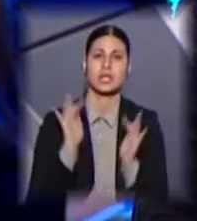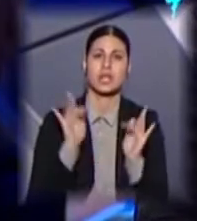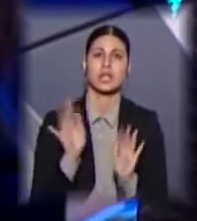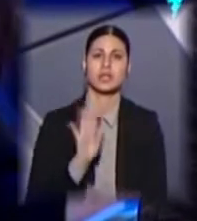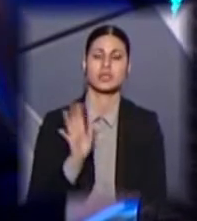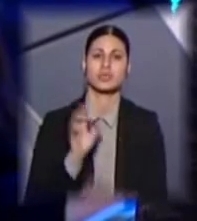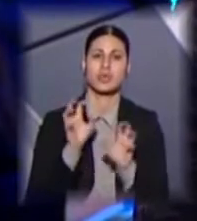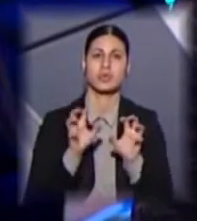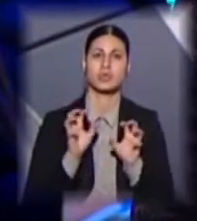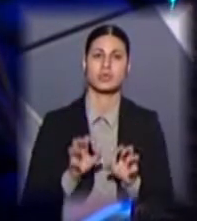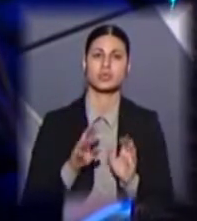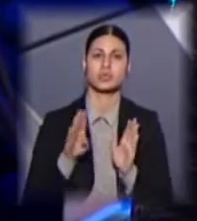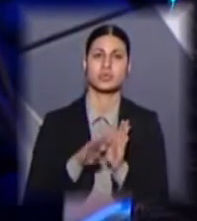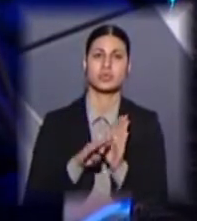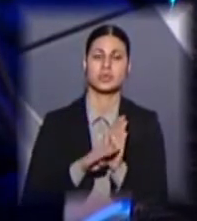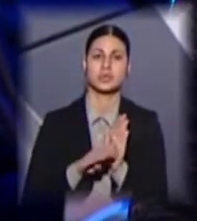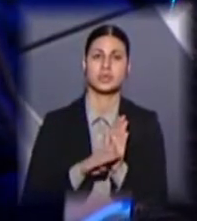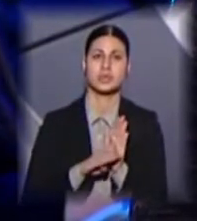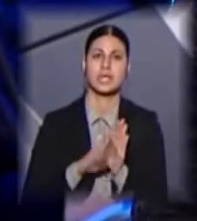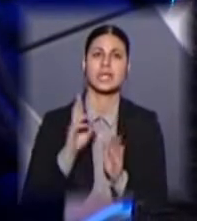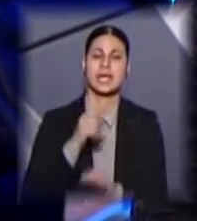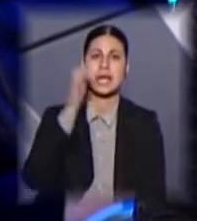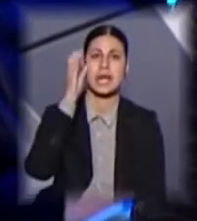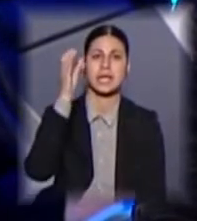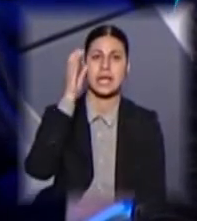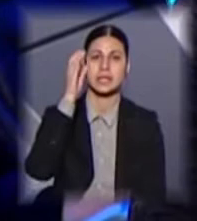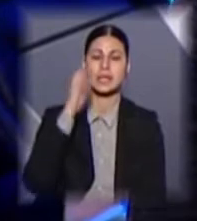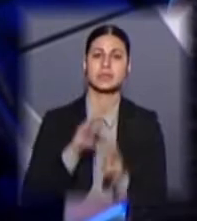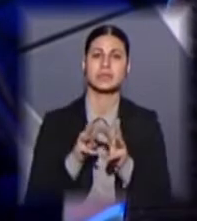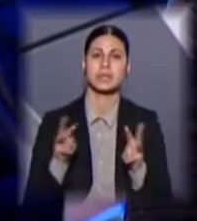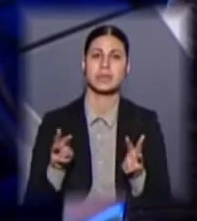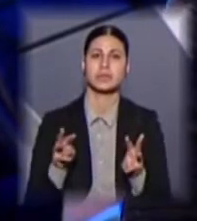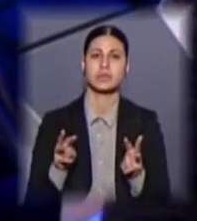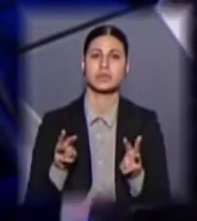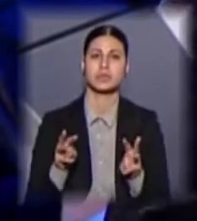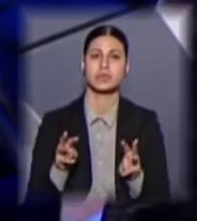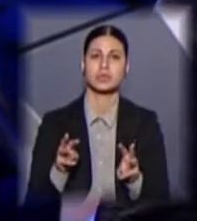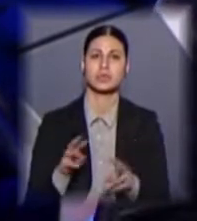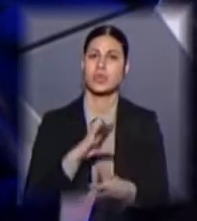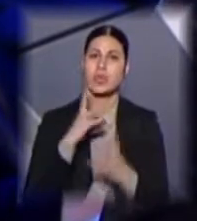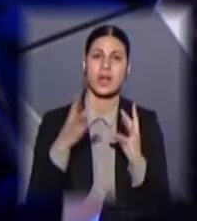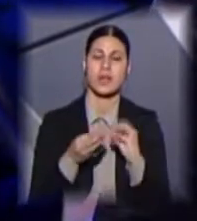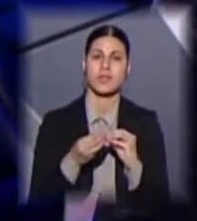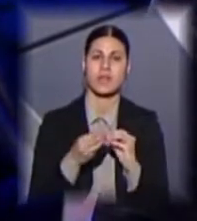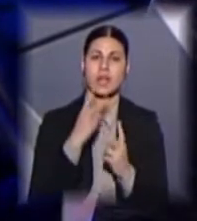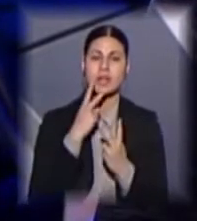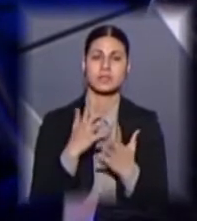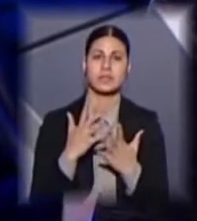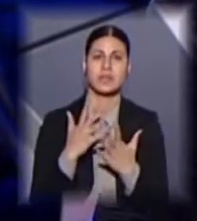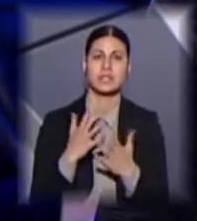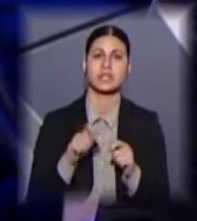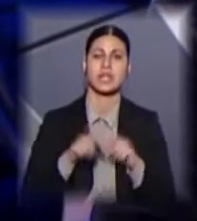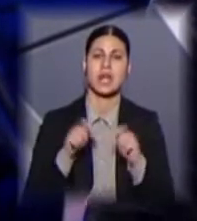ხელშეუვალია კონსტიტუციით და განათლების სამინისტრო ფაქტობრივად ყველას თვალწინ